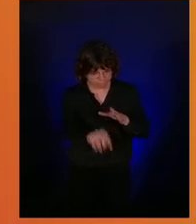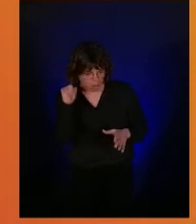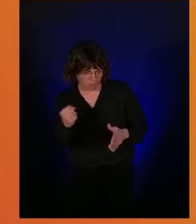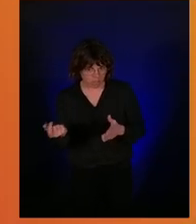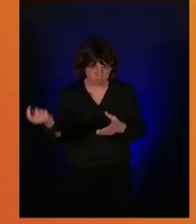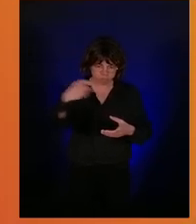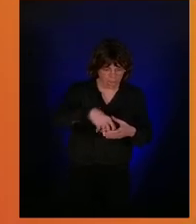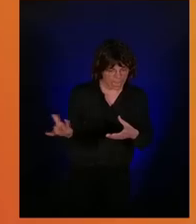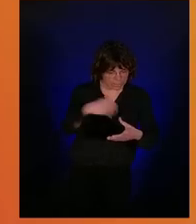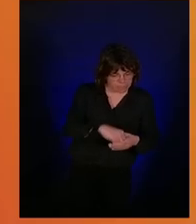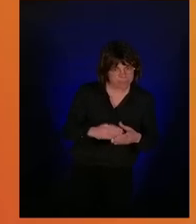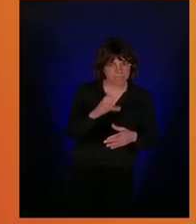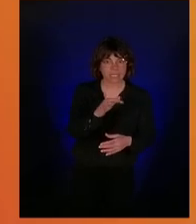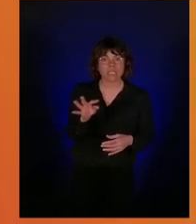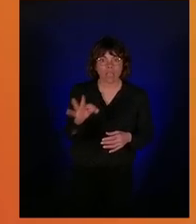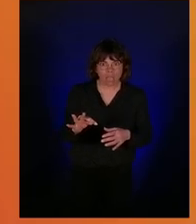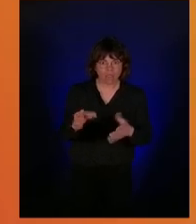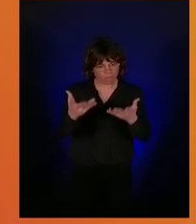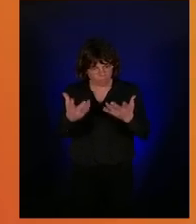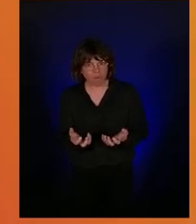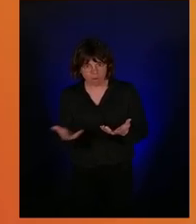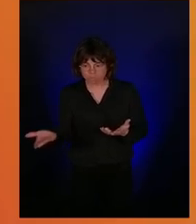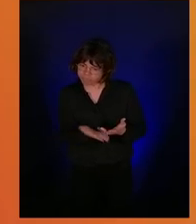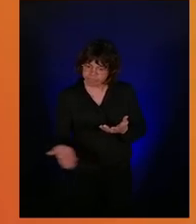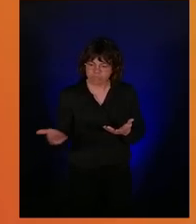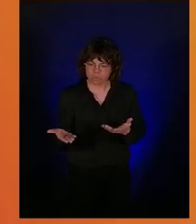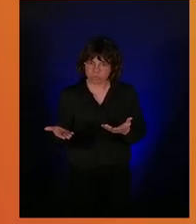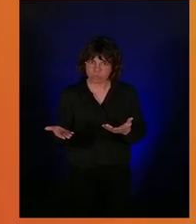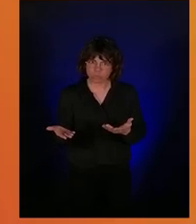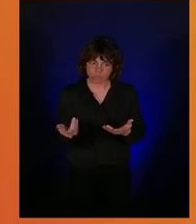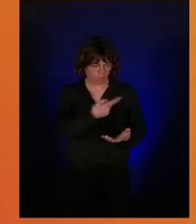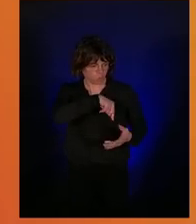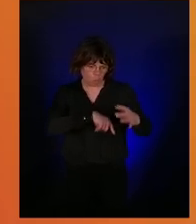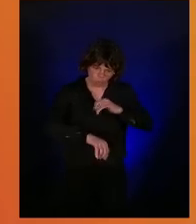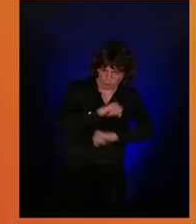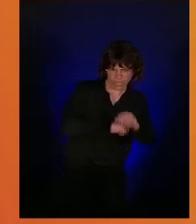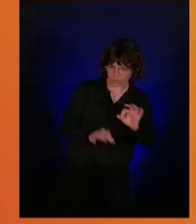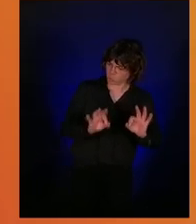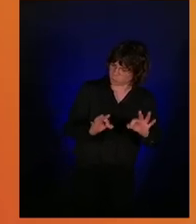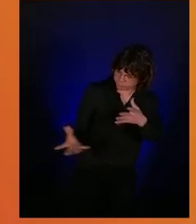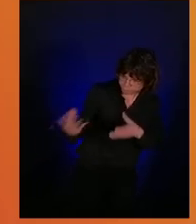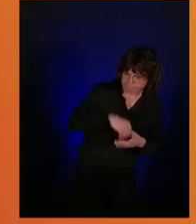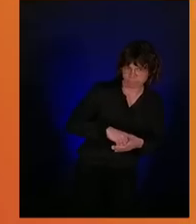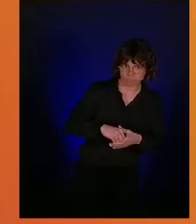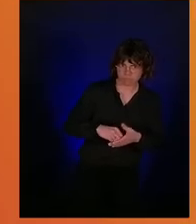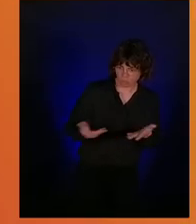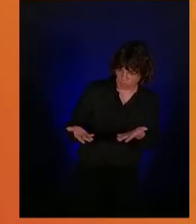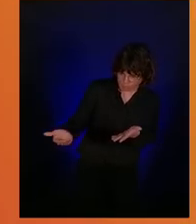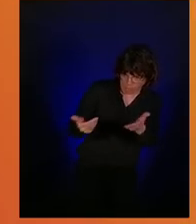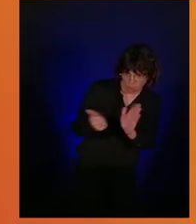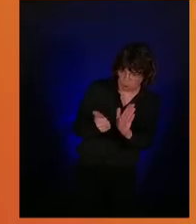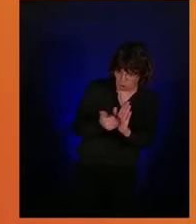CGT et attendent d'elles que nous sachions les organiser et leur donner une place